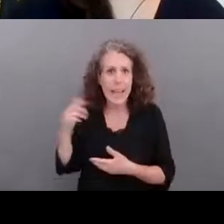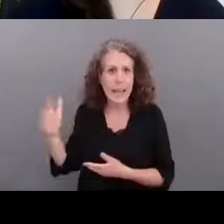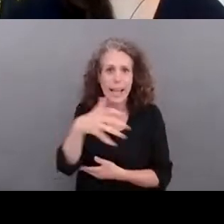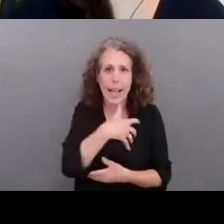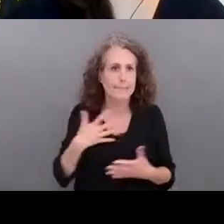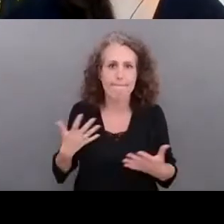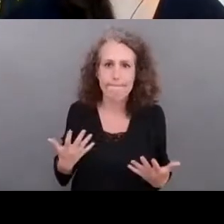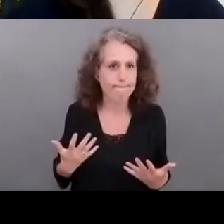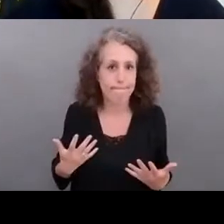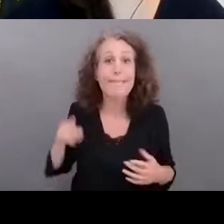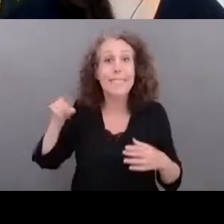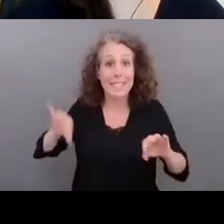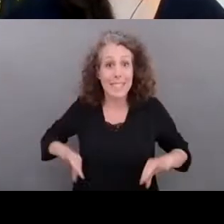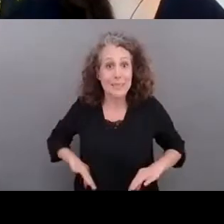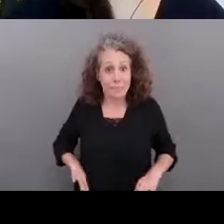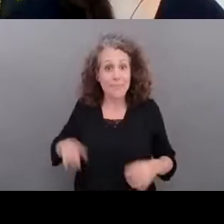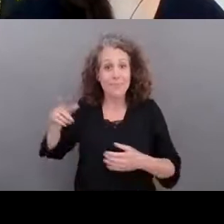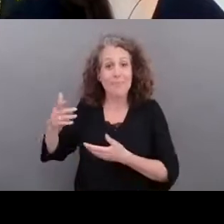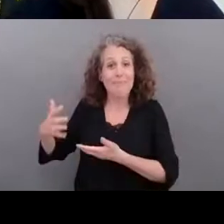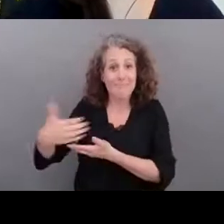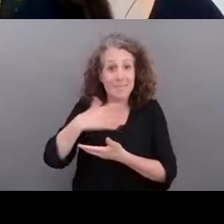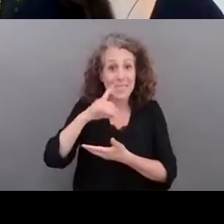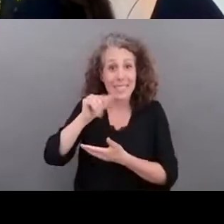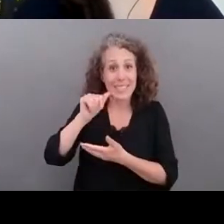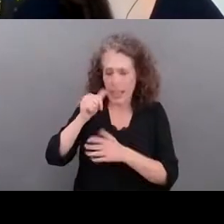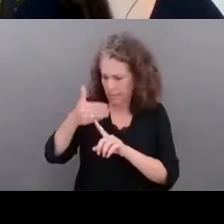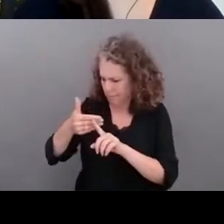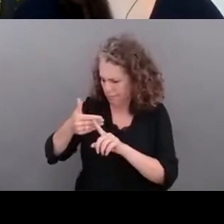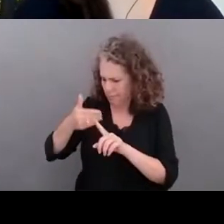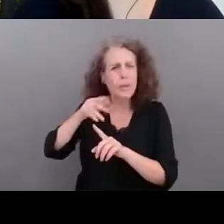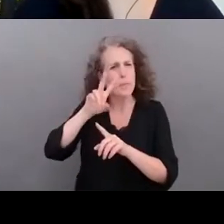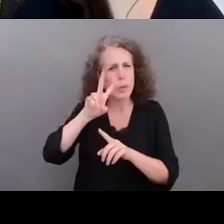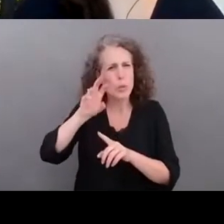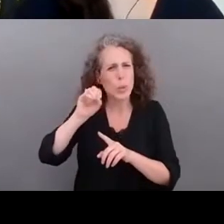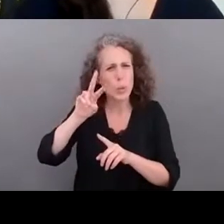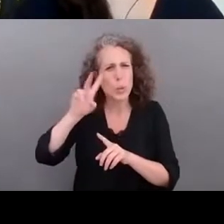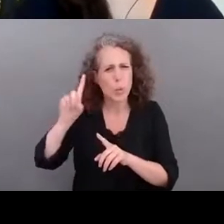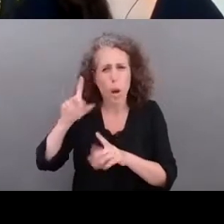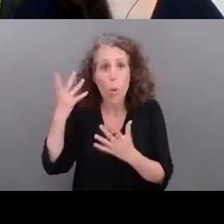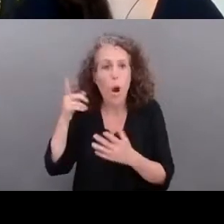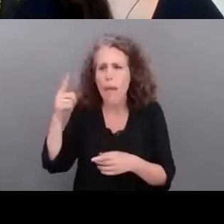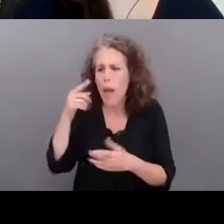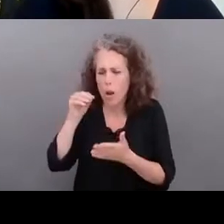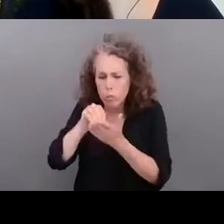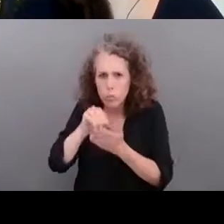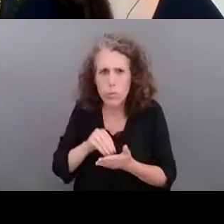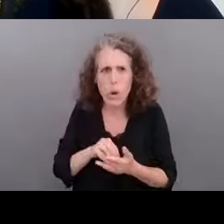Les données qui ont été collectées par notre ministère en 2020-2021